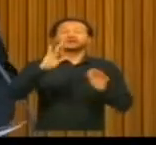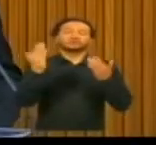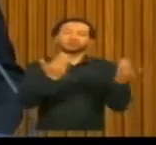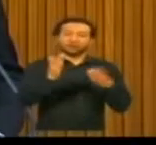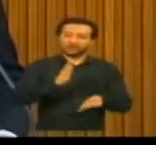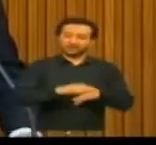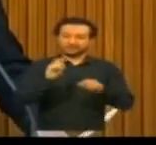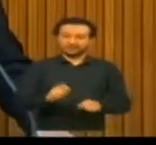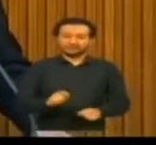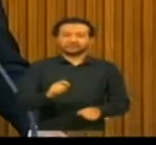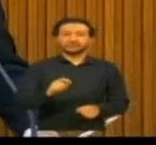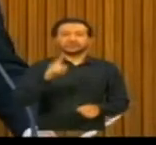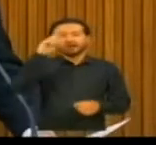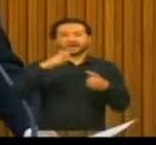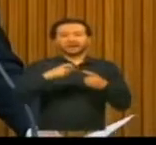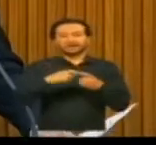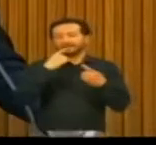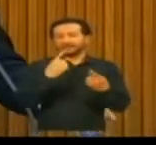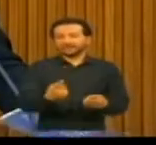ederiz, rahmetler okuruz.